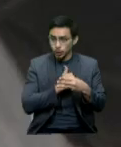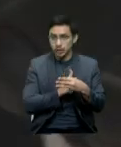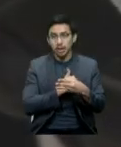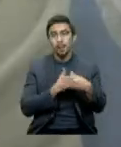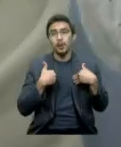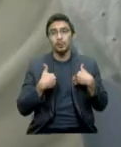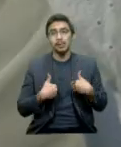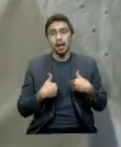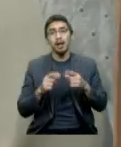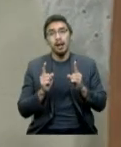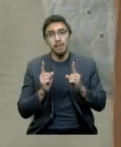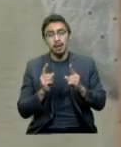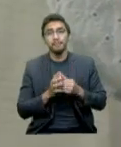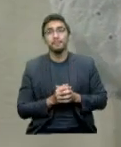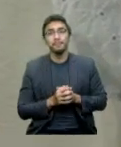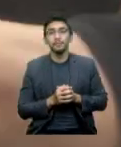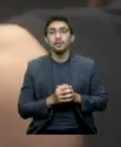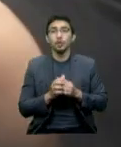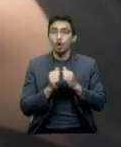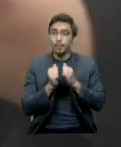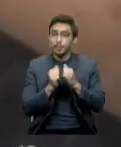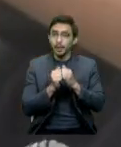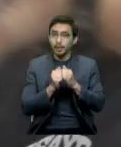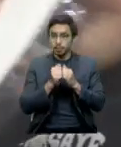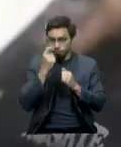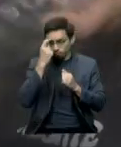keagamaan, sebagai bentuk komitmen dan kepedulian terhadap